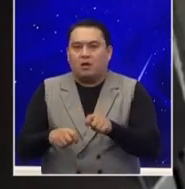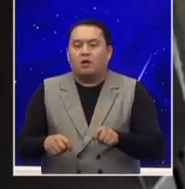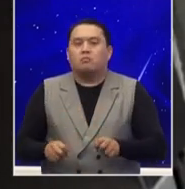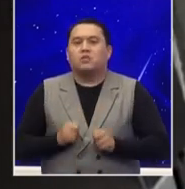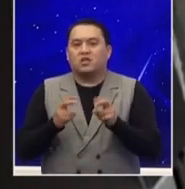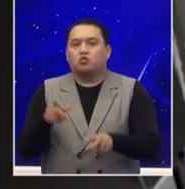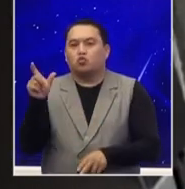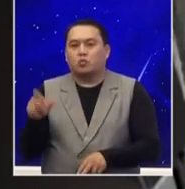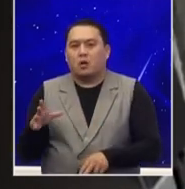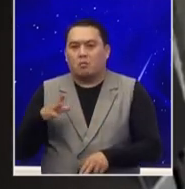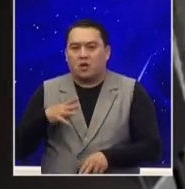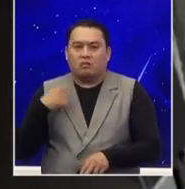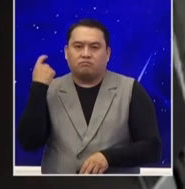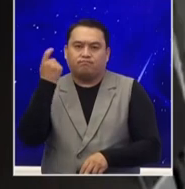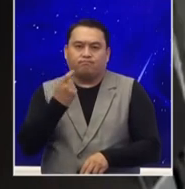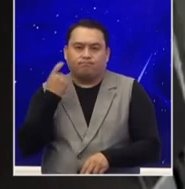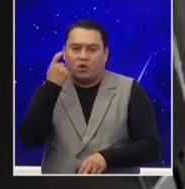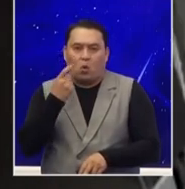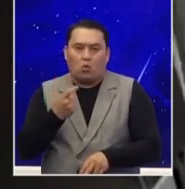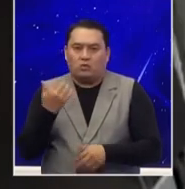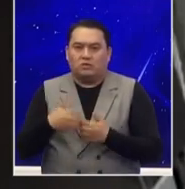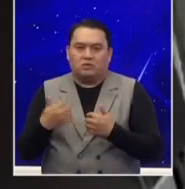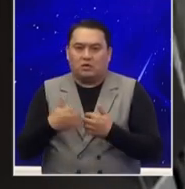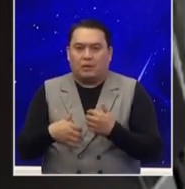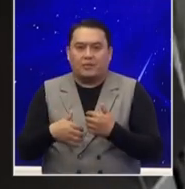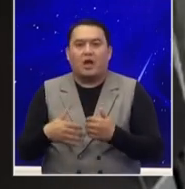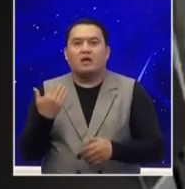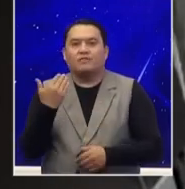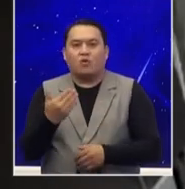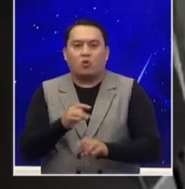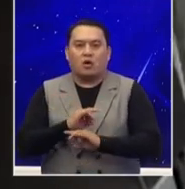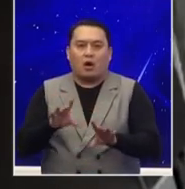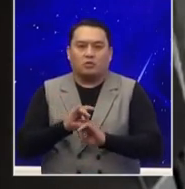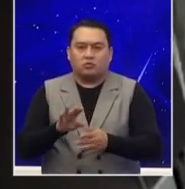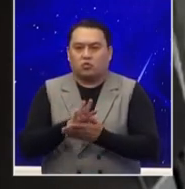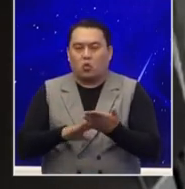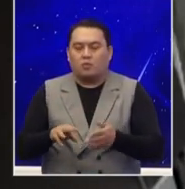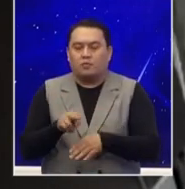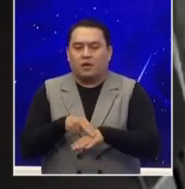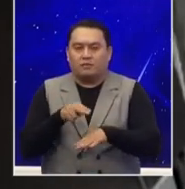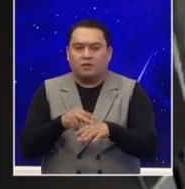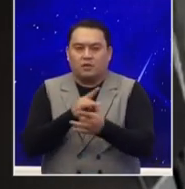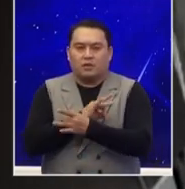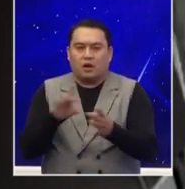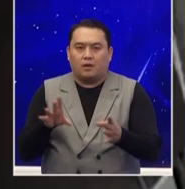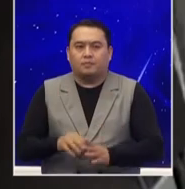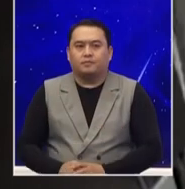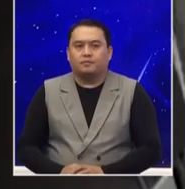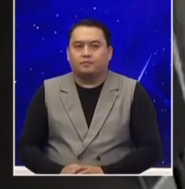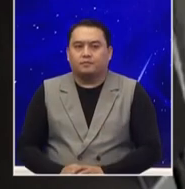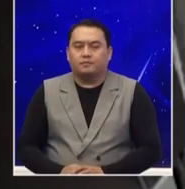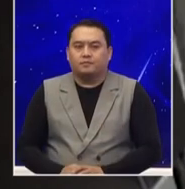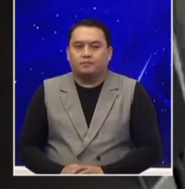злоумышленник был в алкогольном опьянении средней степени говорится в сообщении пресс-службы мвд р.к.